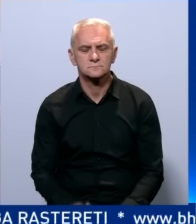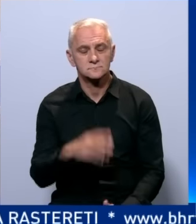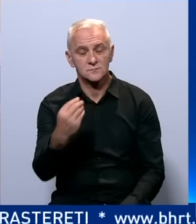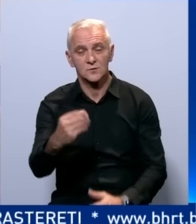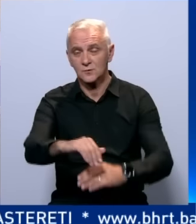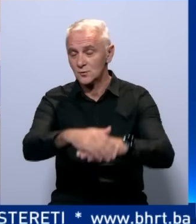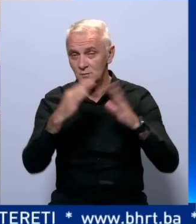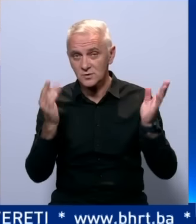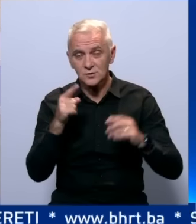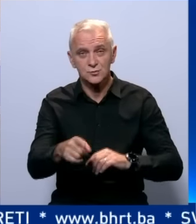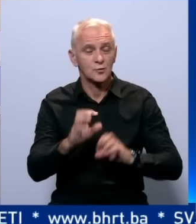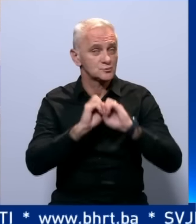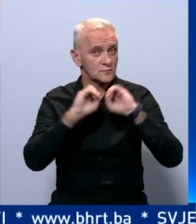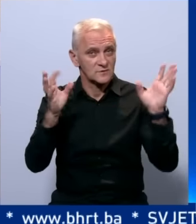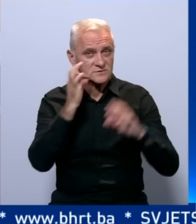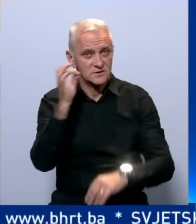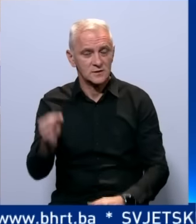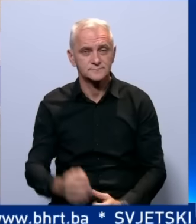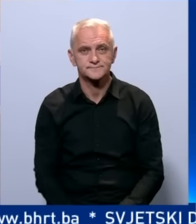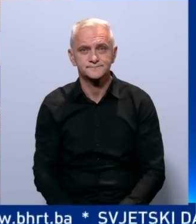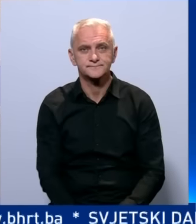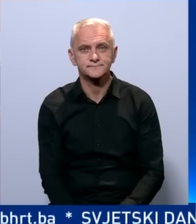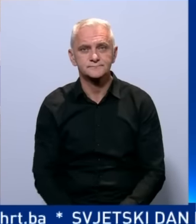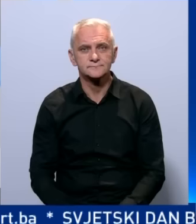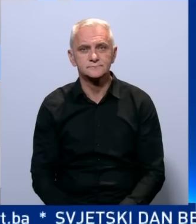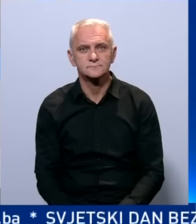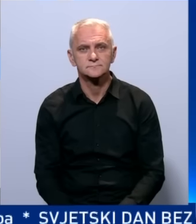Dobar dan, ja sam Adisa Dedić-Kološ, vijesti dana.